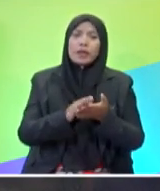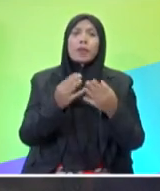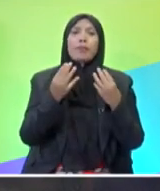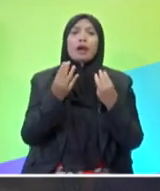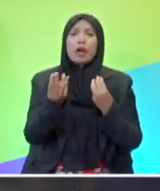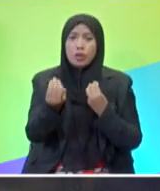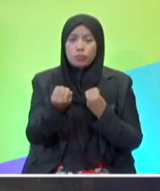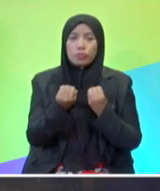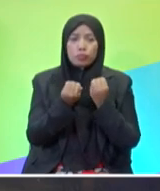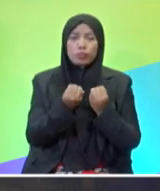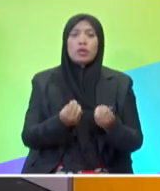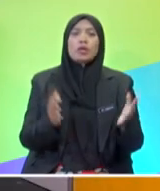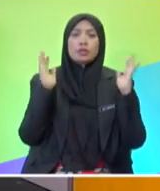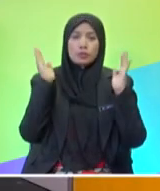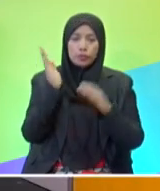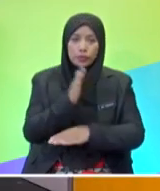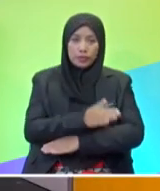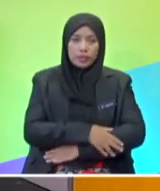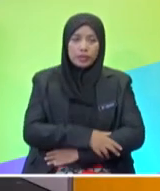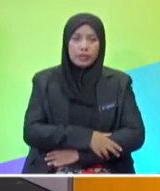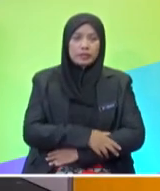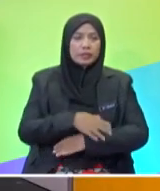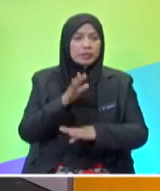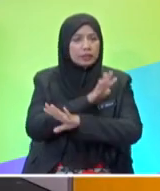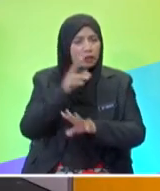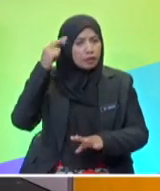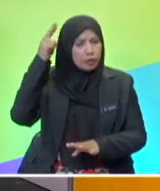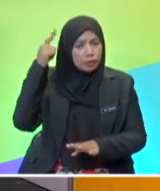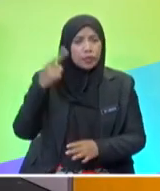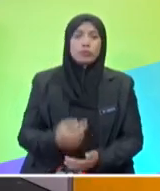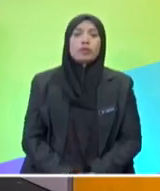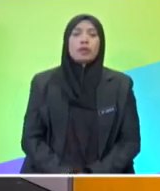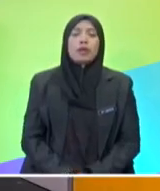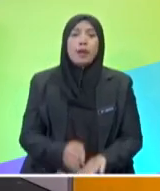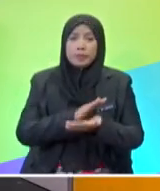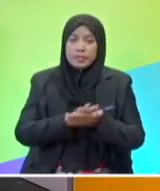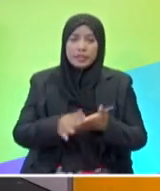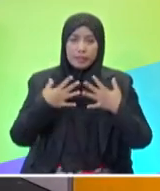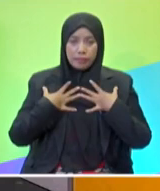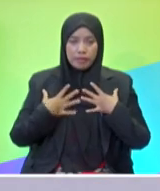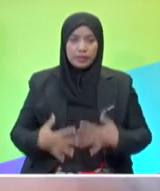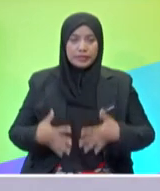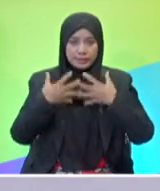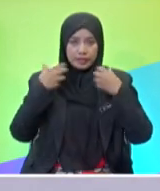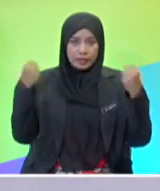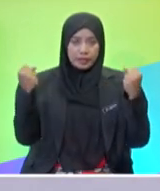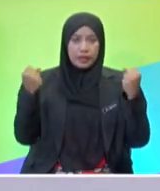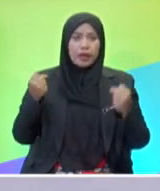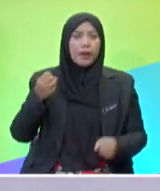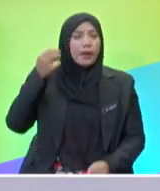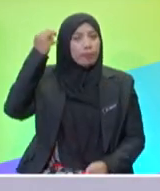yang utama solat tu, kita akan tidak ragu-ragu. Bersih, badan pun sihat, minda